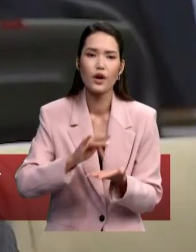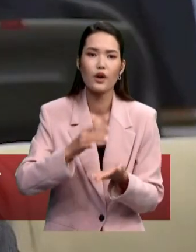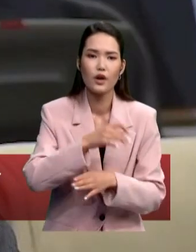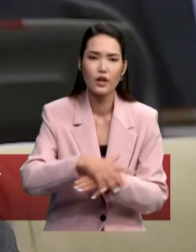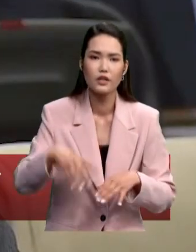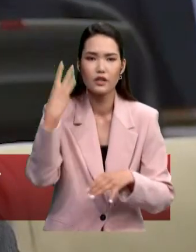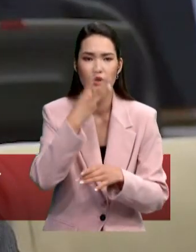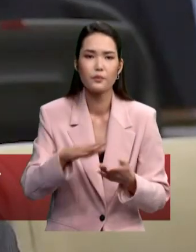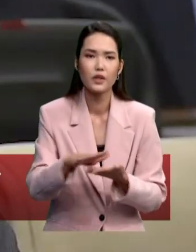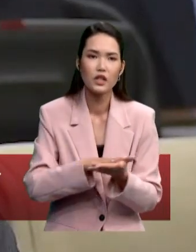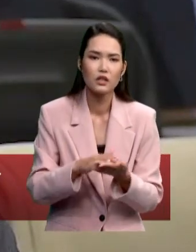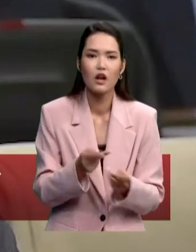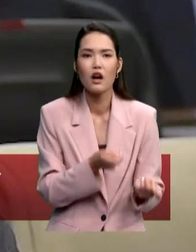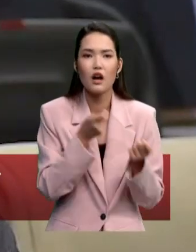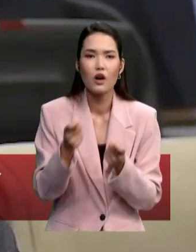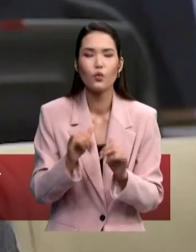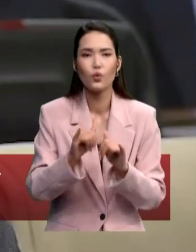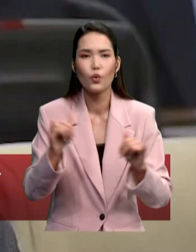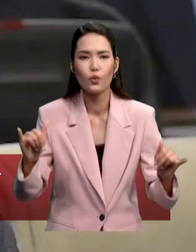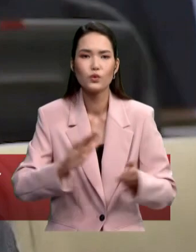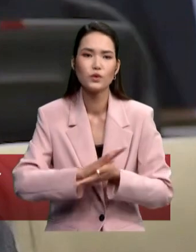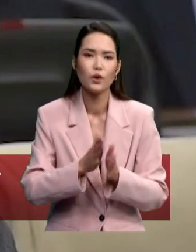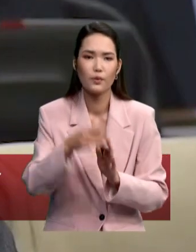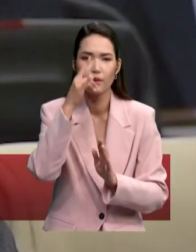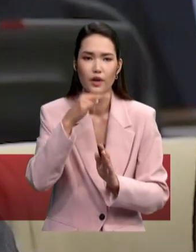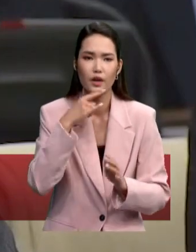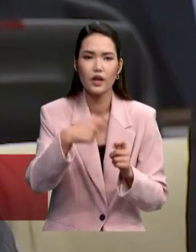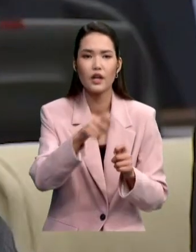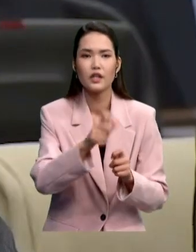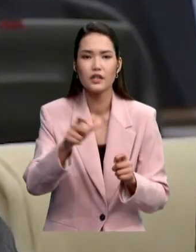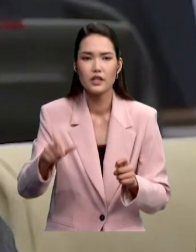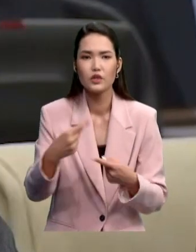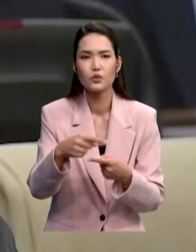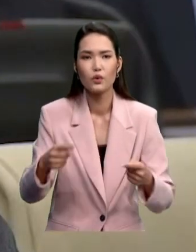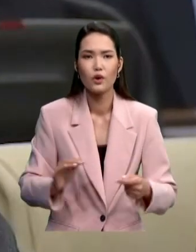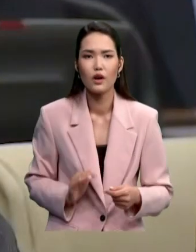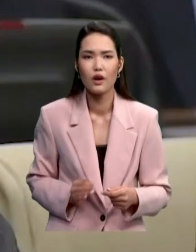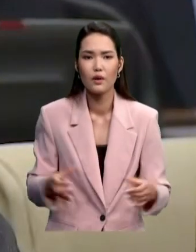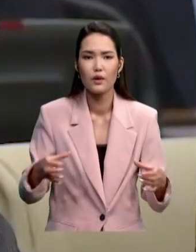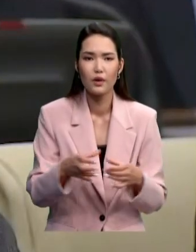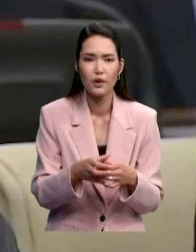3 года никак не повлекла увеличение контрактов иностранных инвесторов с казахстанскими компаниями.